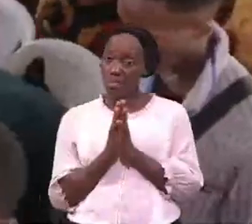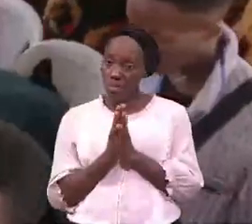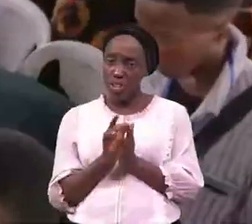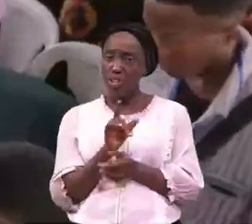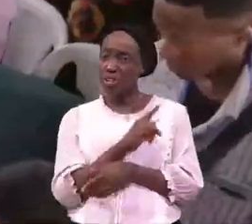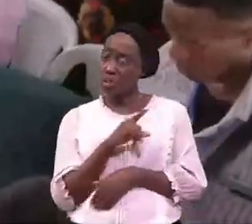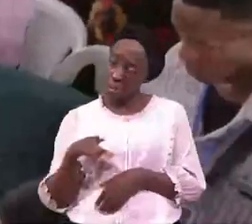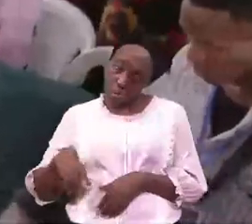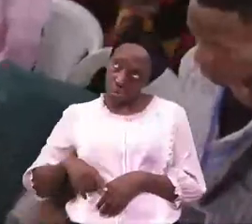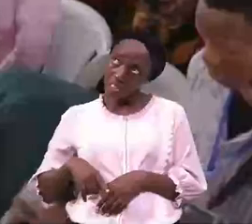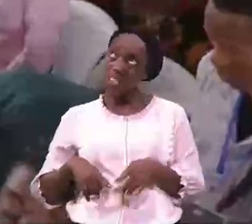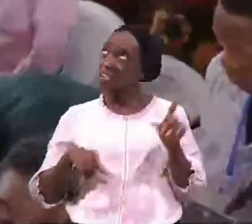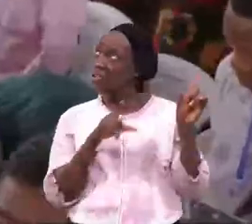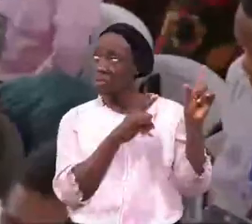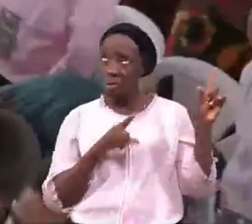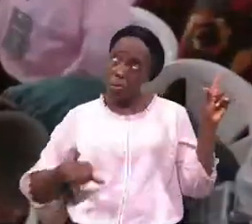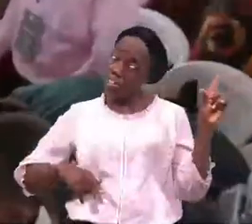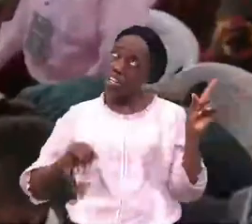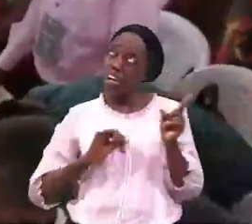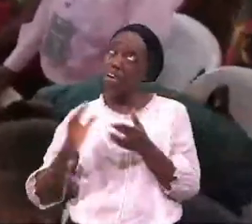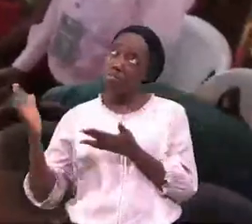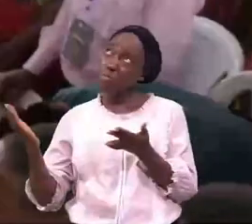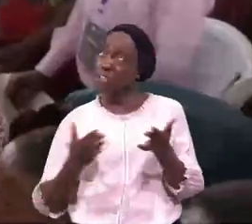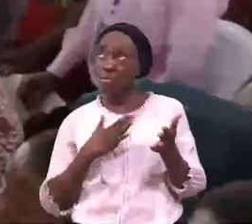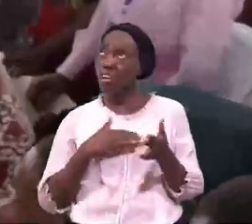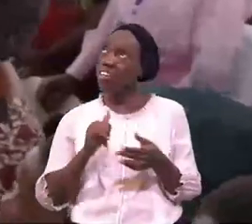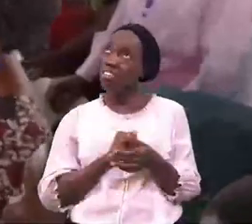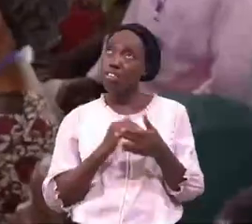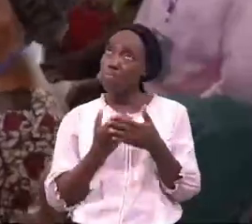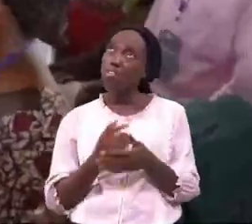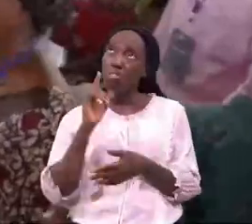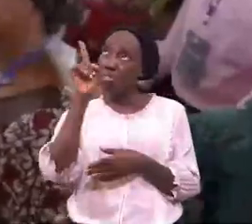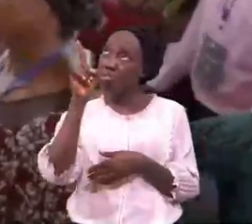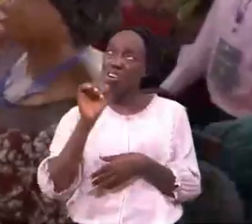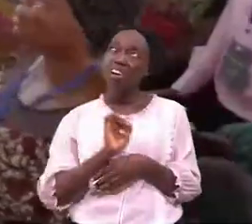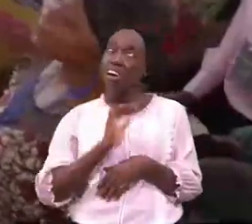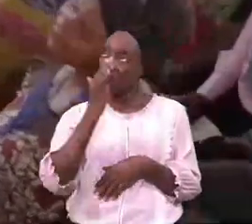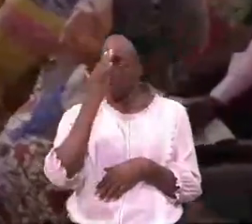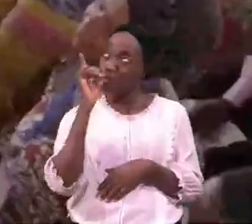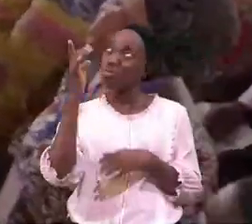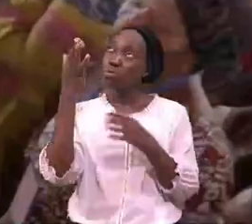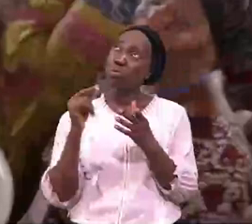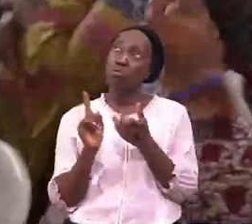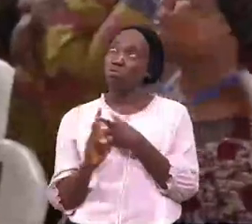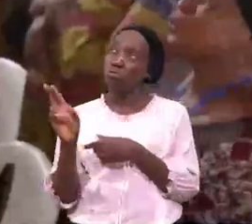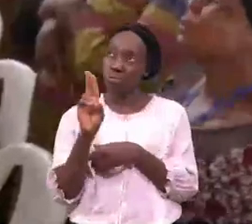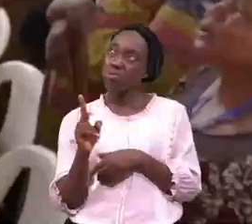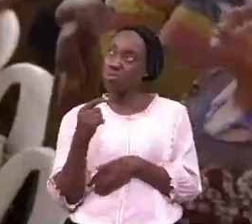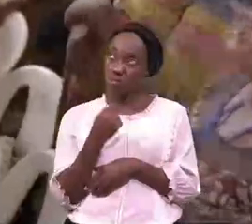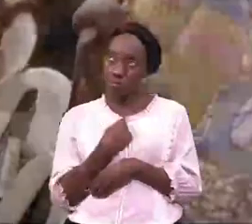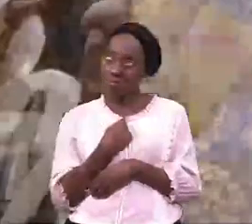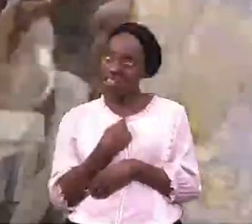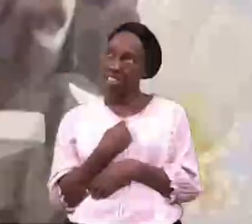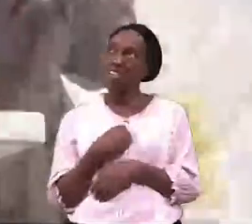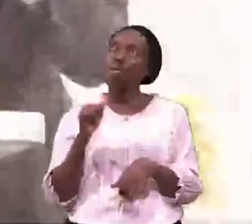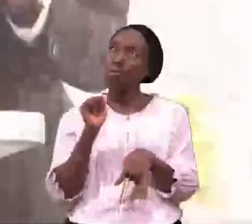Seigneur, je me présente à toi. Je sais que tu veux m'utiliser.